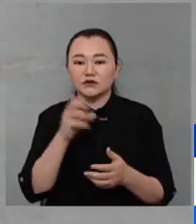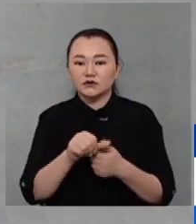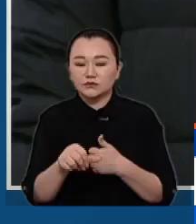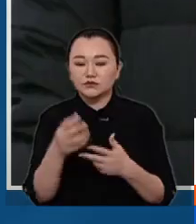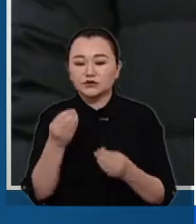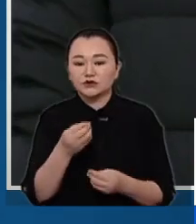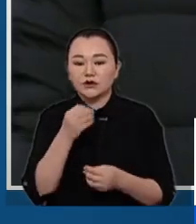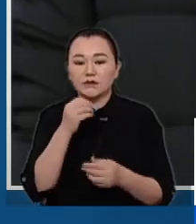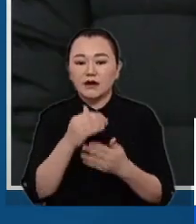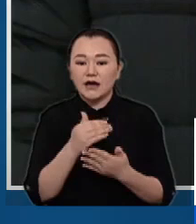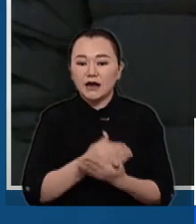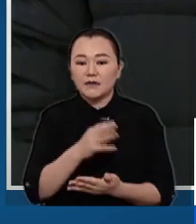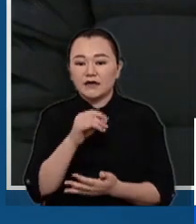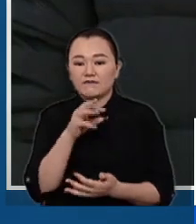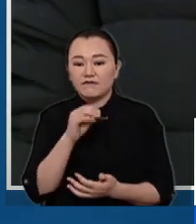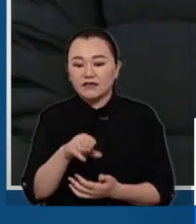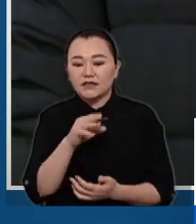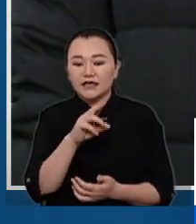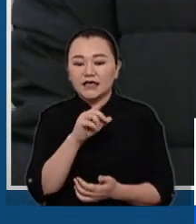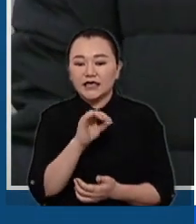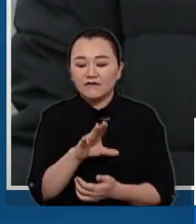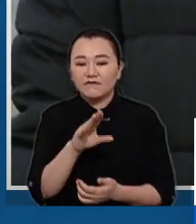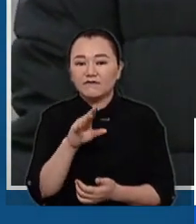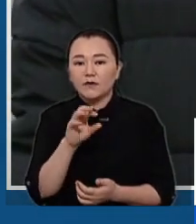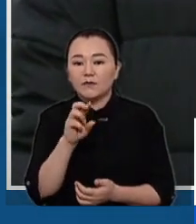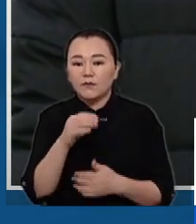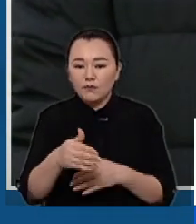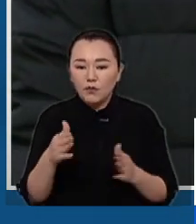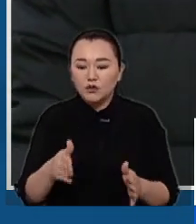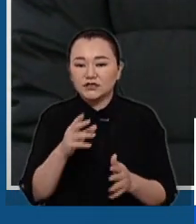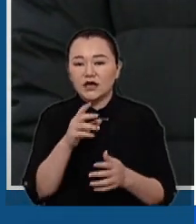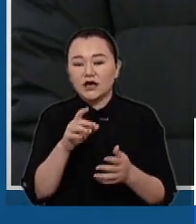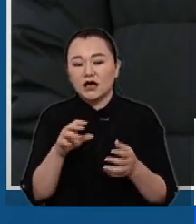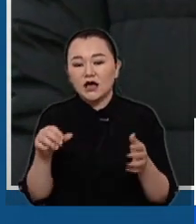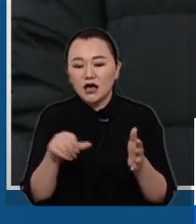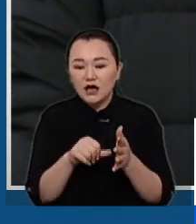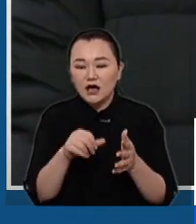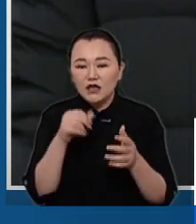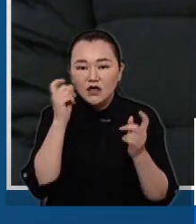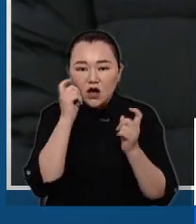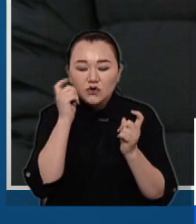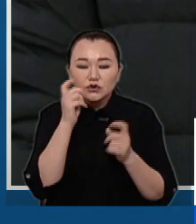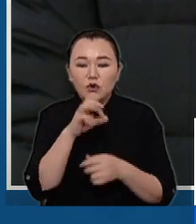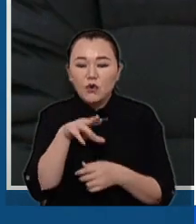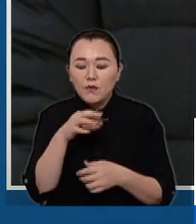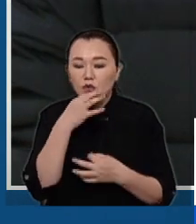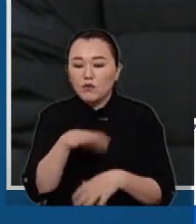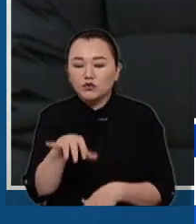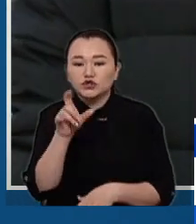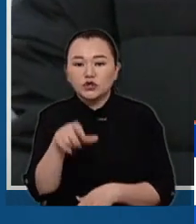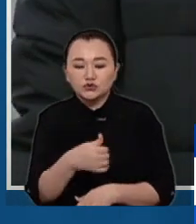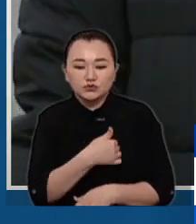в программе ивента разыграли гифт-боксы с модными аксессуарами и беспроводные наушники Oppo. Любой желающий